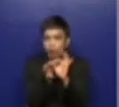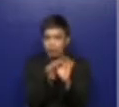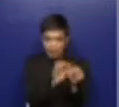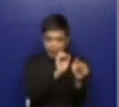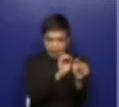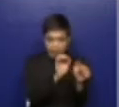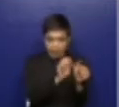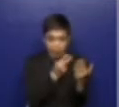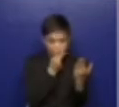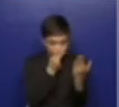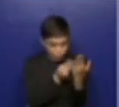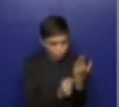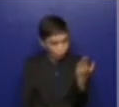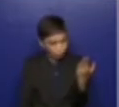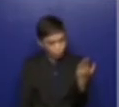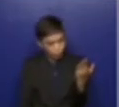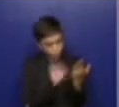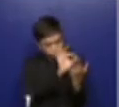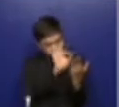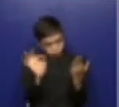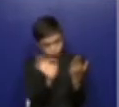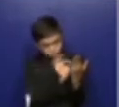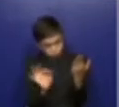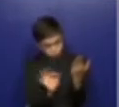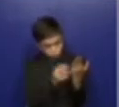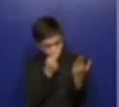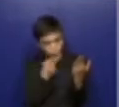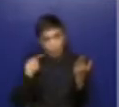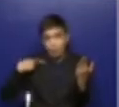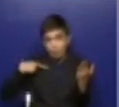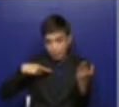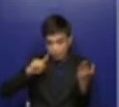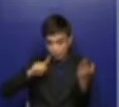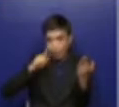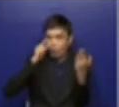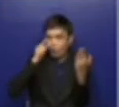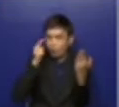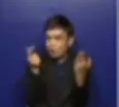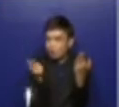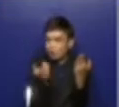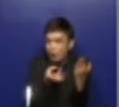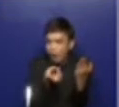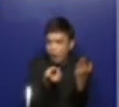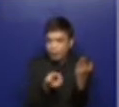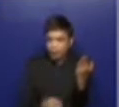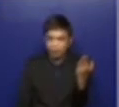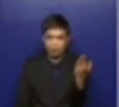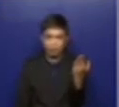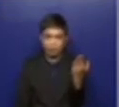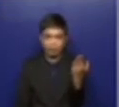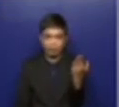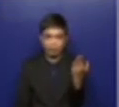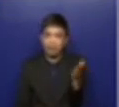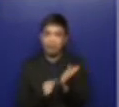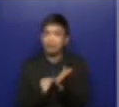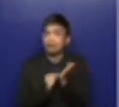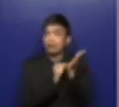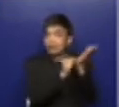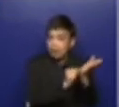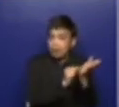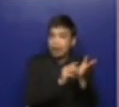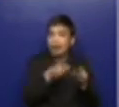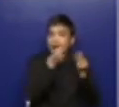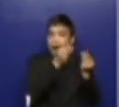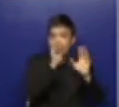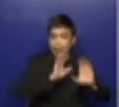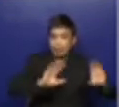ท่านไปดูเลยในร่างตัวนี้เนี่ยมันมีประโยชน์ต่อพี่น้องประชาชนน้อยถ้าแบบนี้เสนอรัฐบาลว่าต้องปรับปรุ